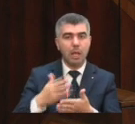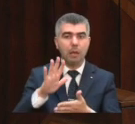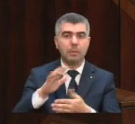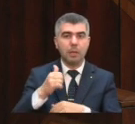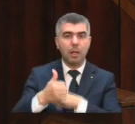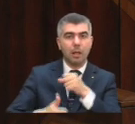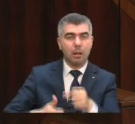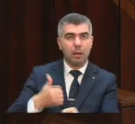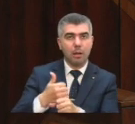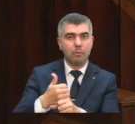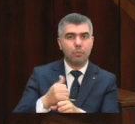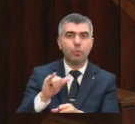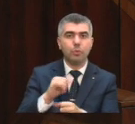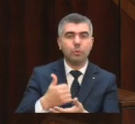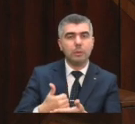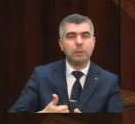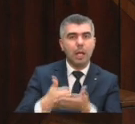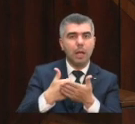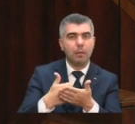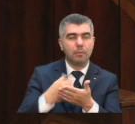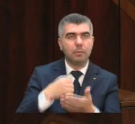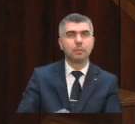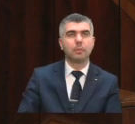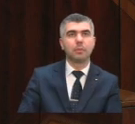هو في إفلاس. كنت كتدعموه؟ كتدعموا واحد